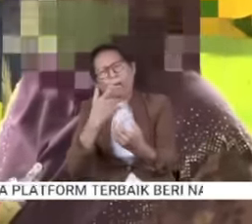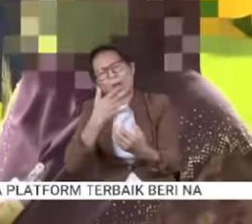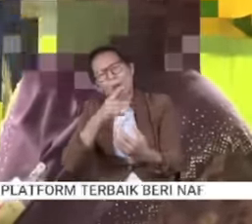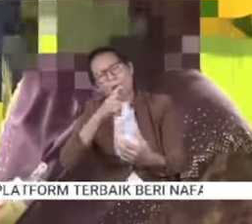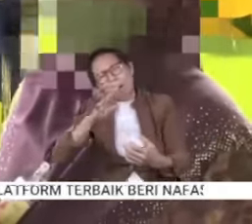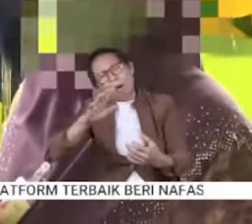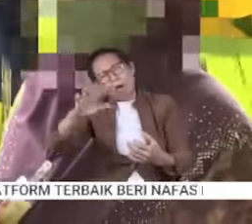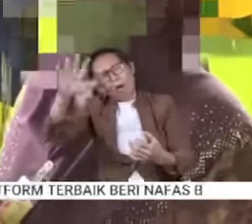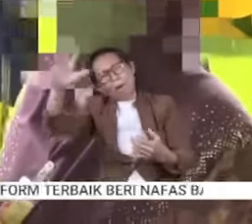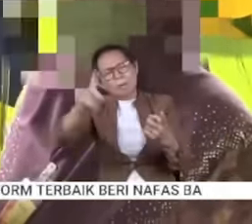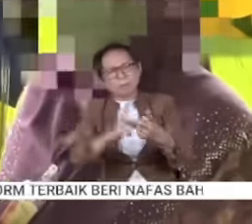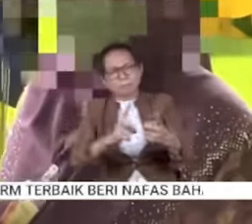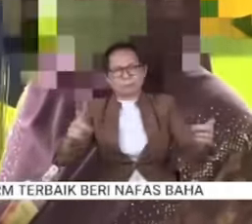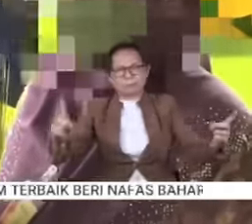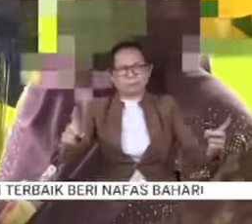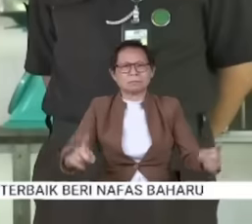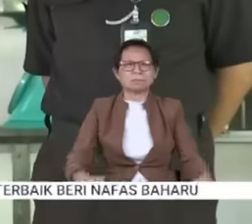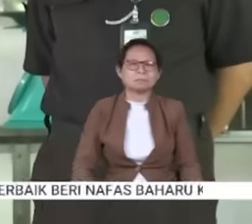terpisah